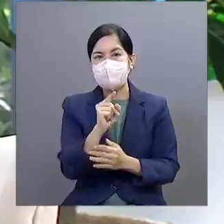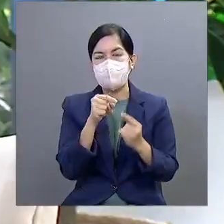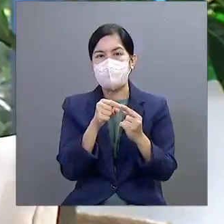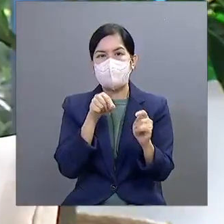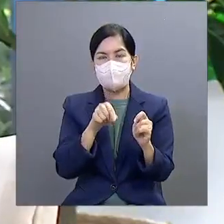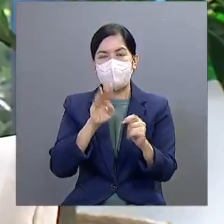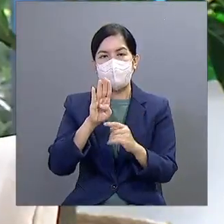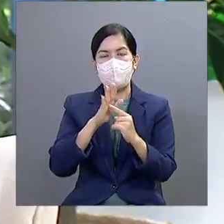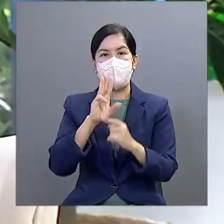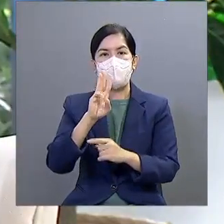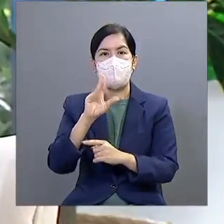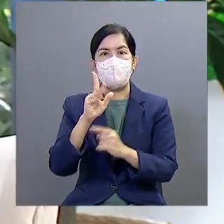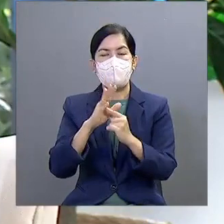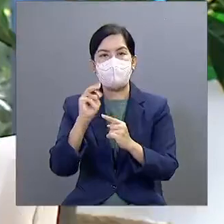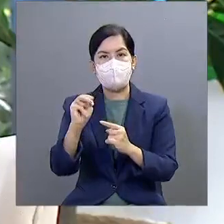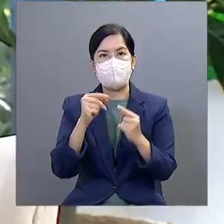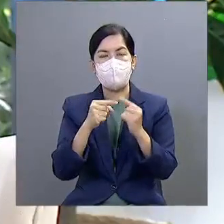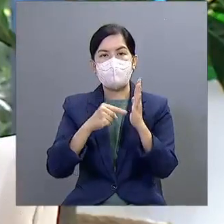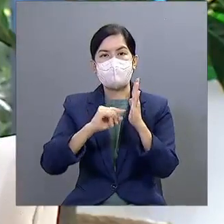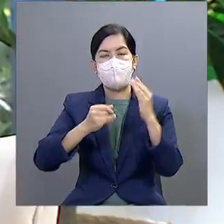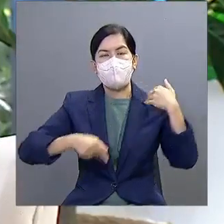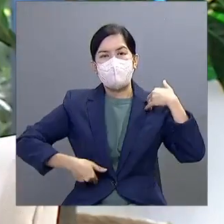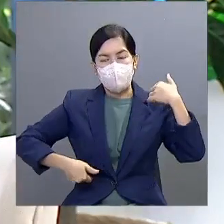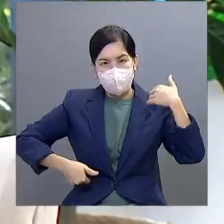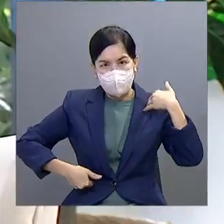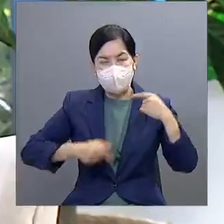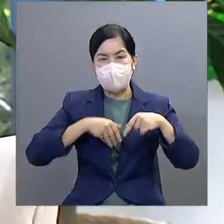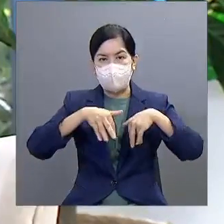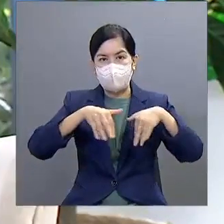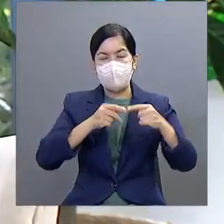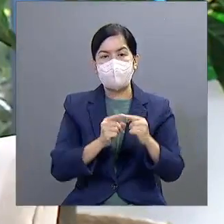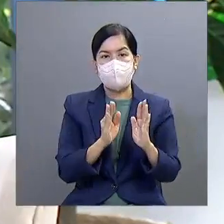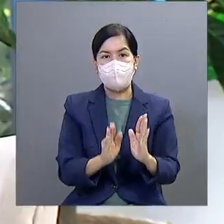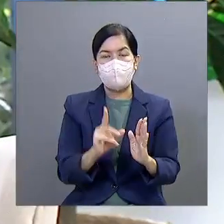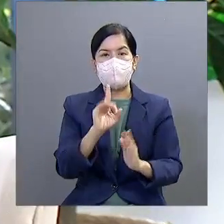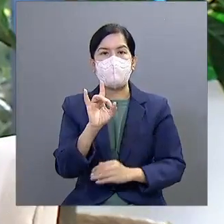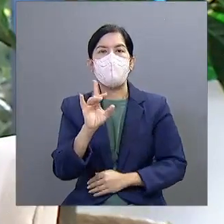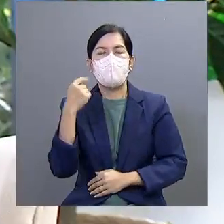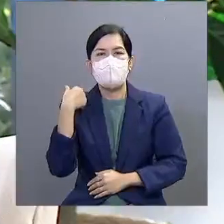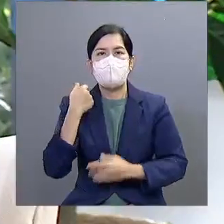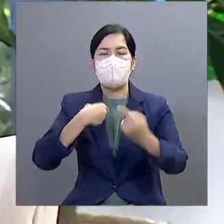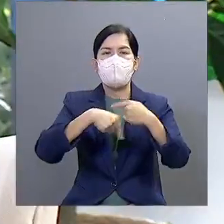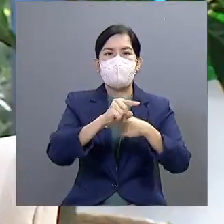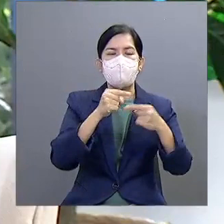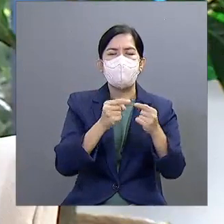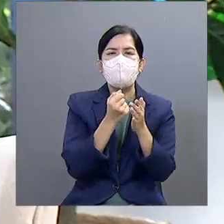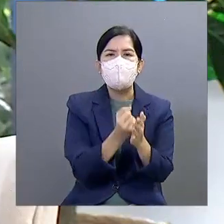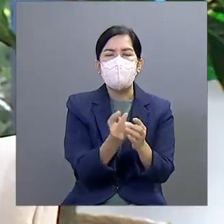าลจังหวัดลพบุรีค่ะนะชาวบ้าน100กว่าคนรวมตัวกันไปร่วมกิจกรรมลงแขกดำนาปลูกข้าวประ